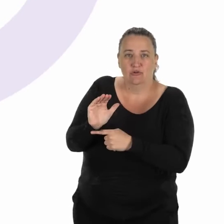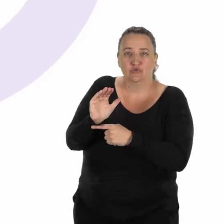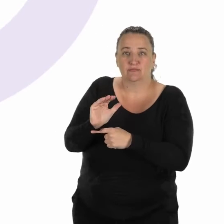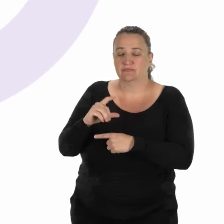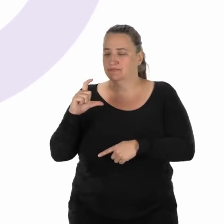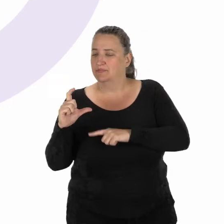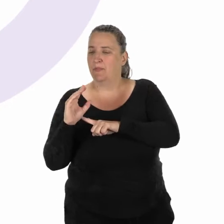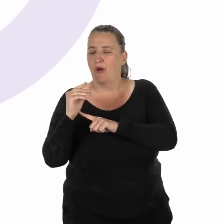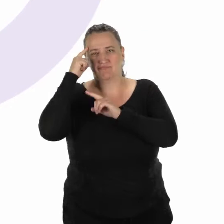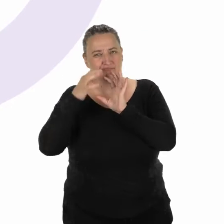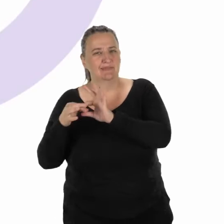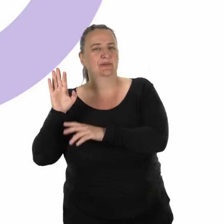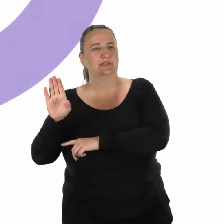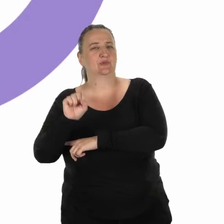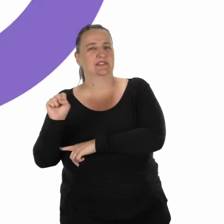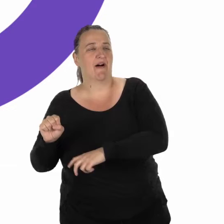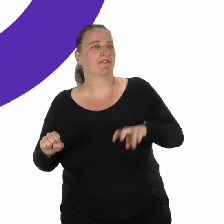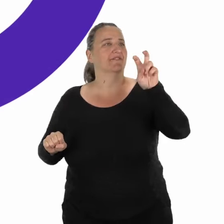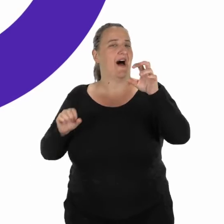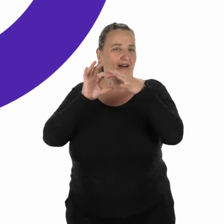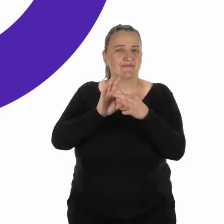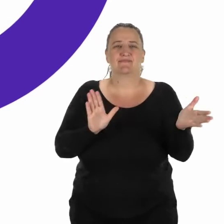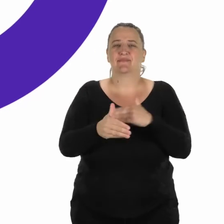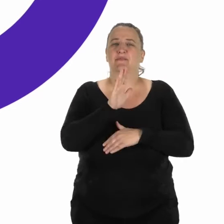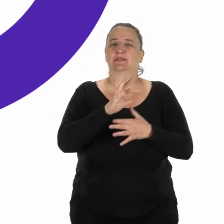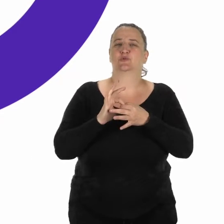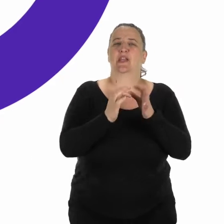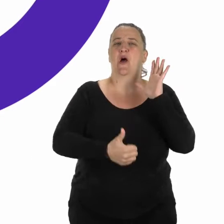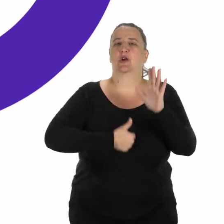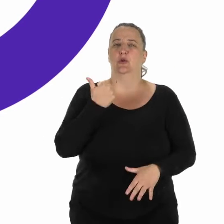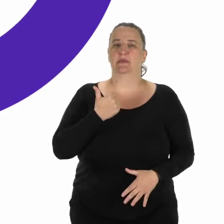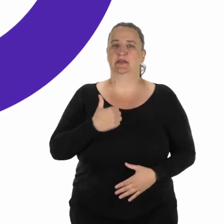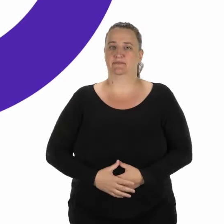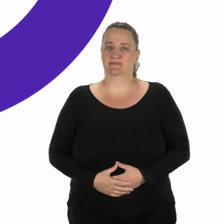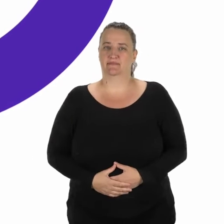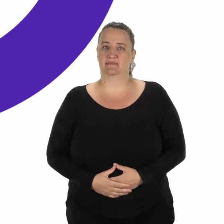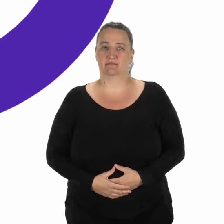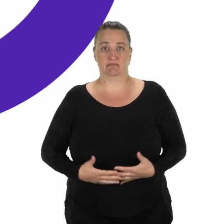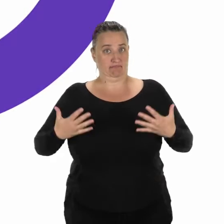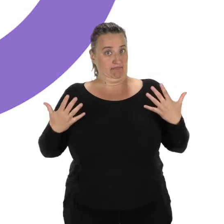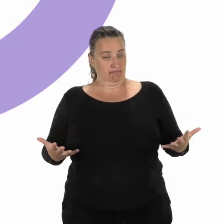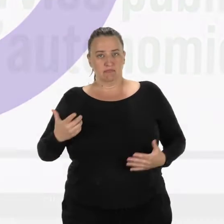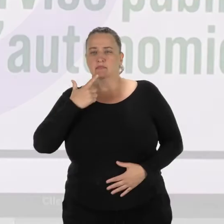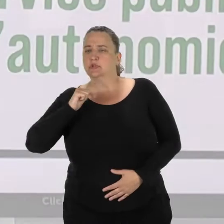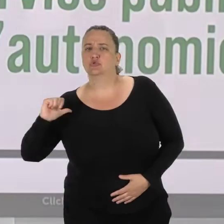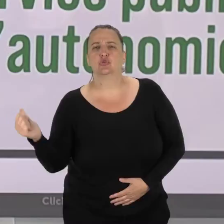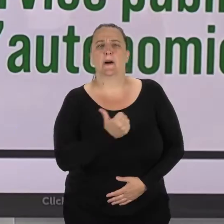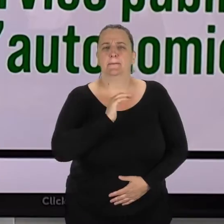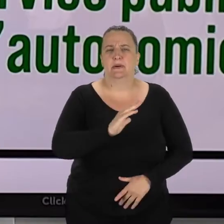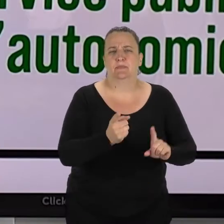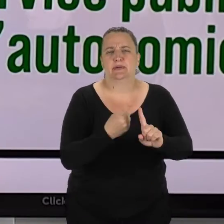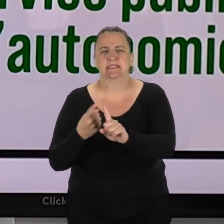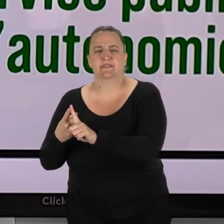de cercle vert protège. On retrouve le bleu de la sécurité sociale et le vert de la CNSA. Pour